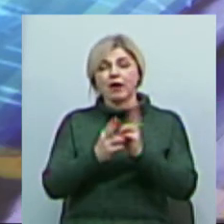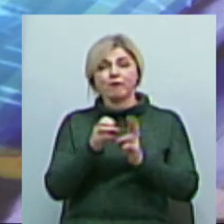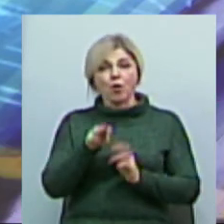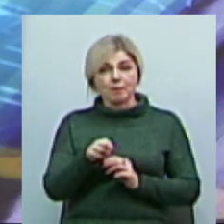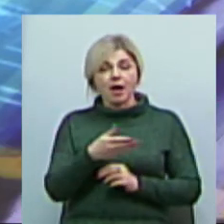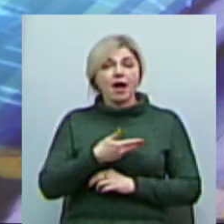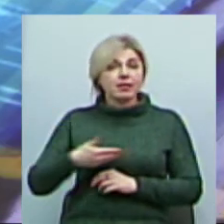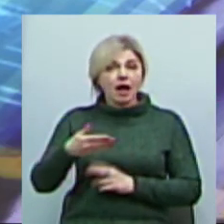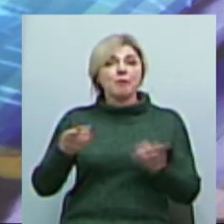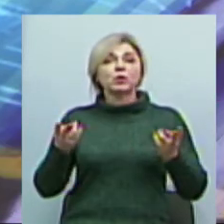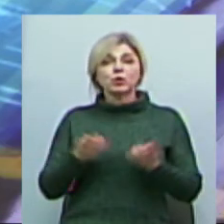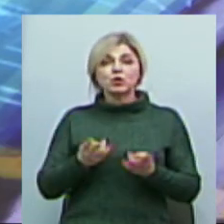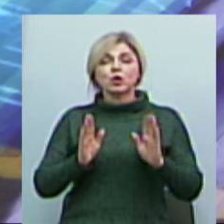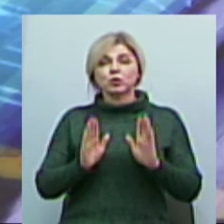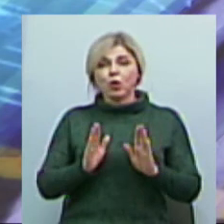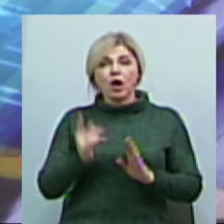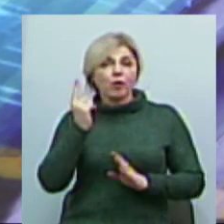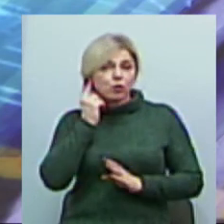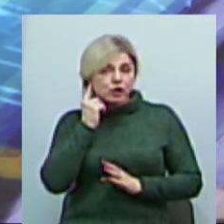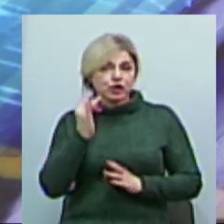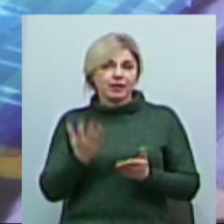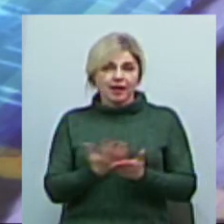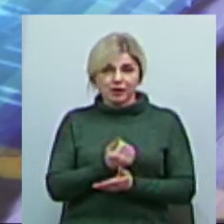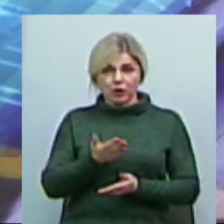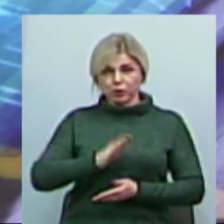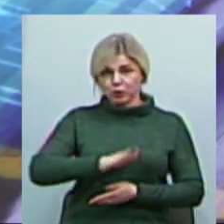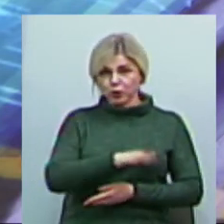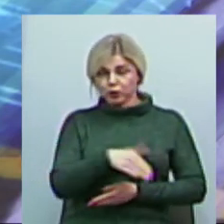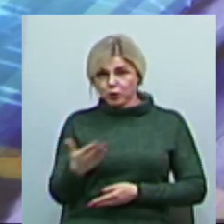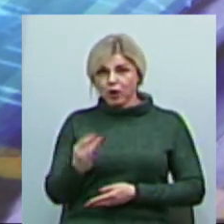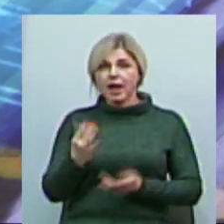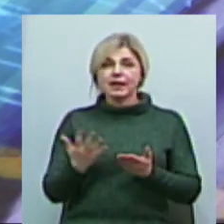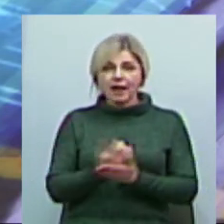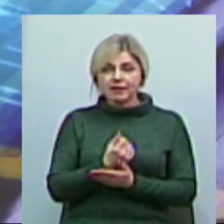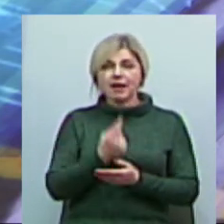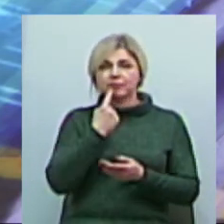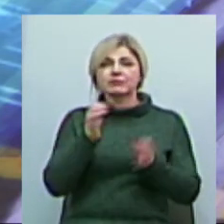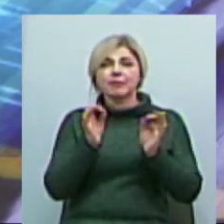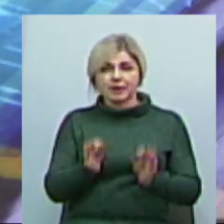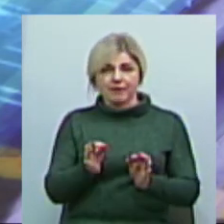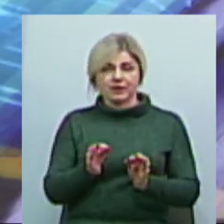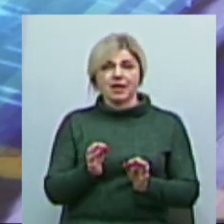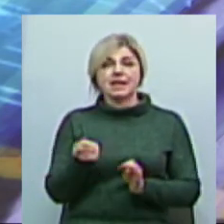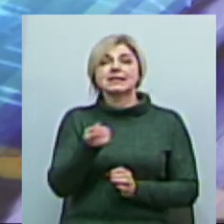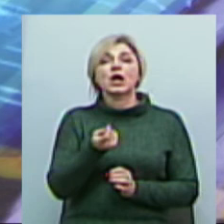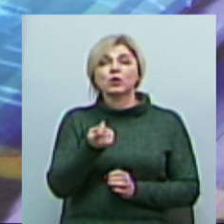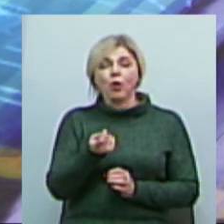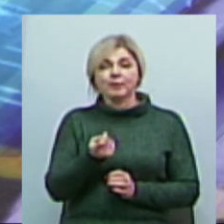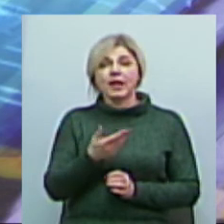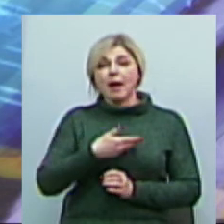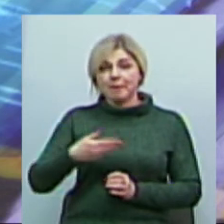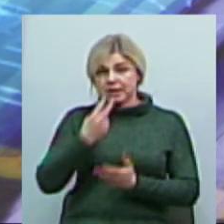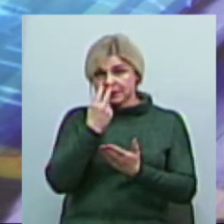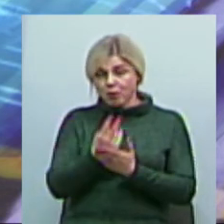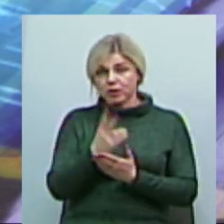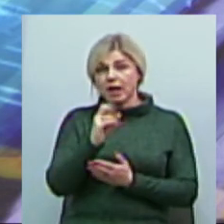только найти и услышать друг друга то самое разумное зерно, потому что мы смотрим на одно и то же,